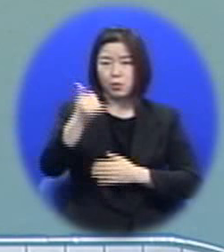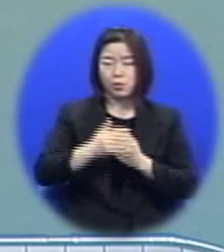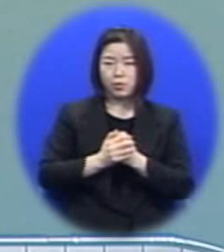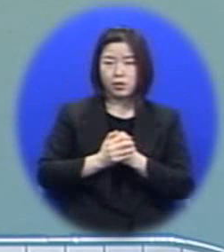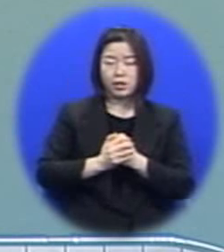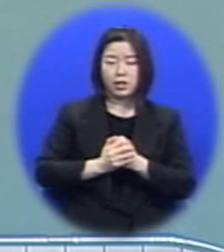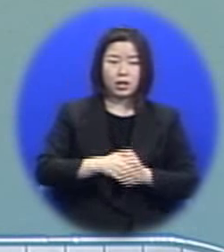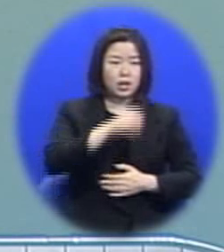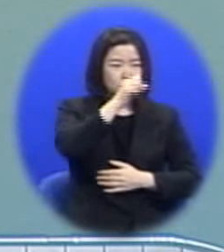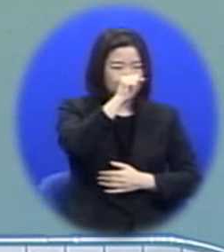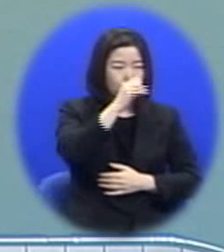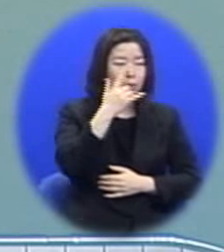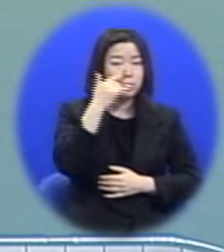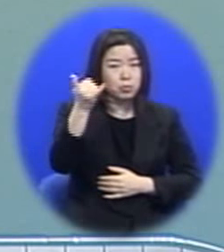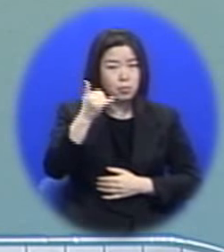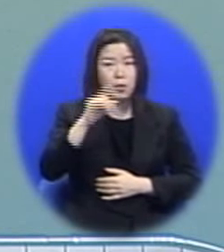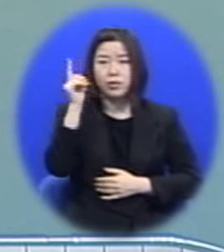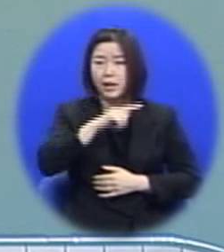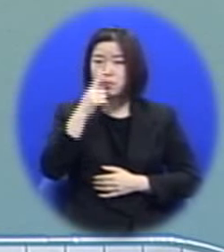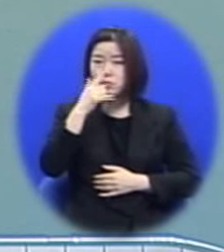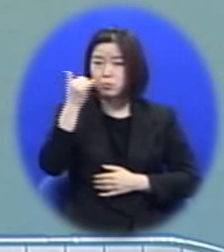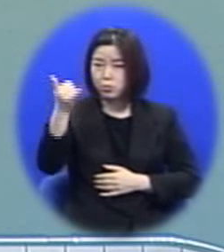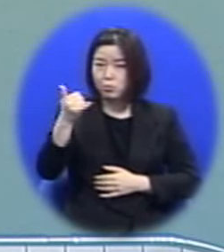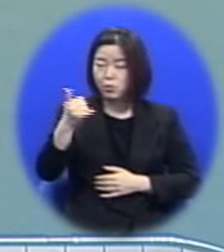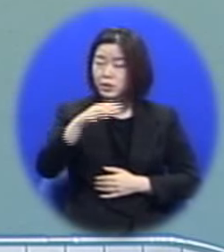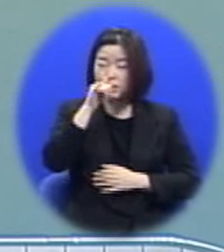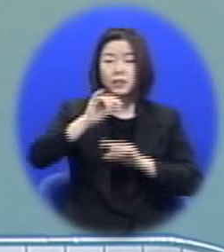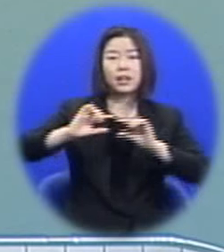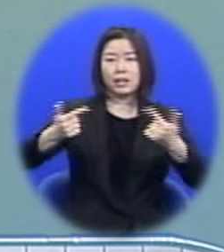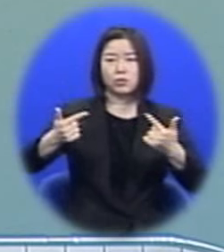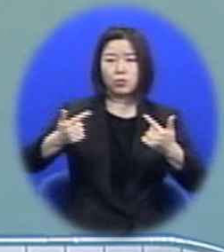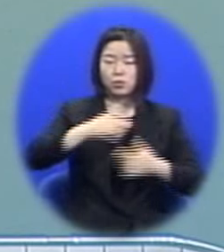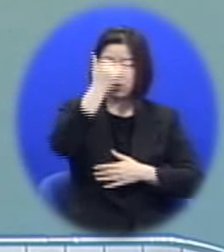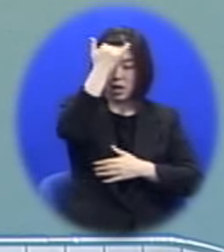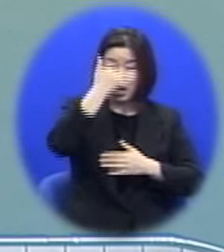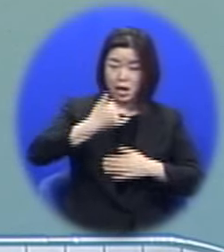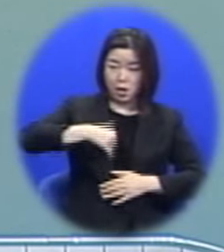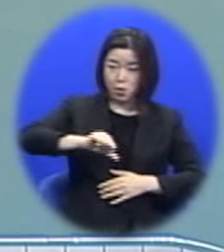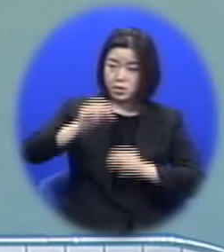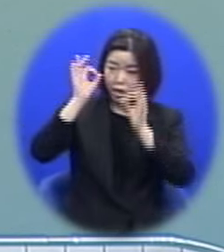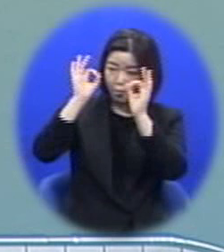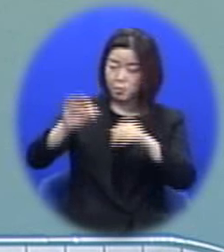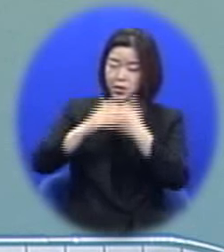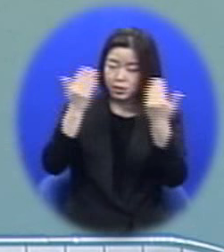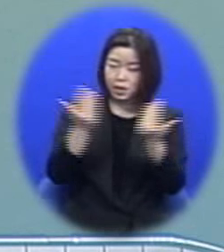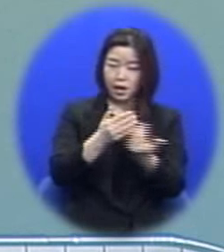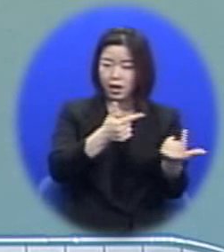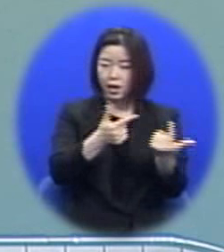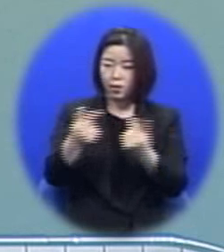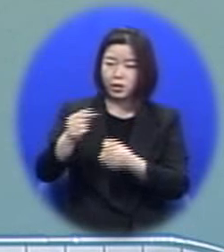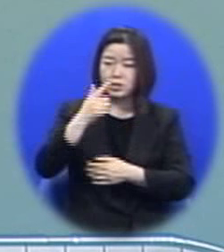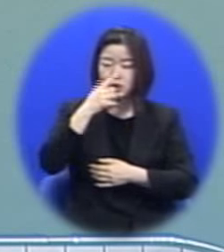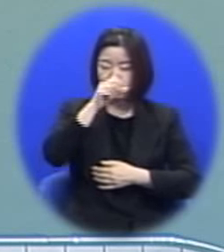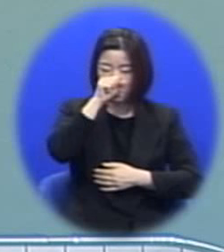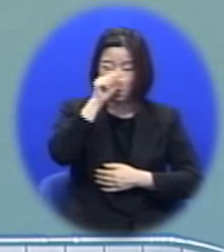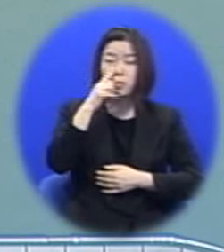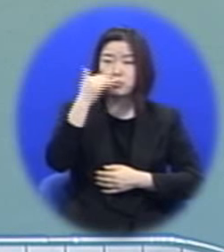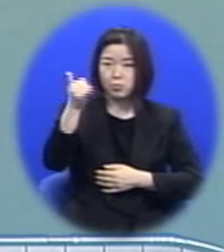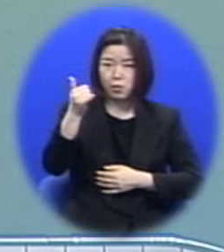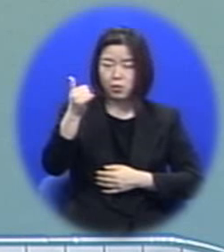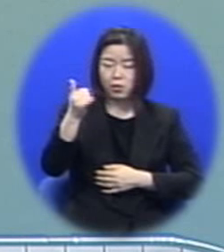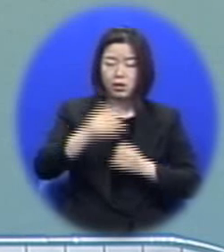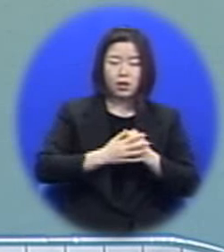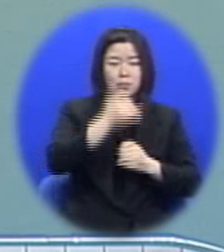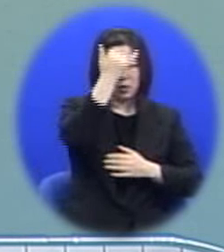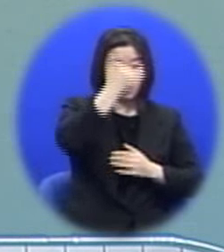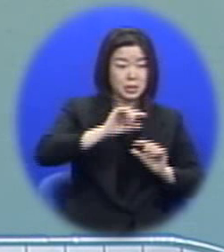좋은 부모, 나쁜 부모 따로 있는 게 아니고 효자가 보면 다 좋은 부모고 불효자가 보면 다 나쁜 부모라는 거예요.